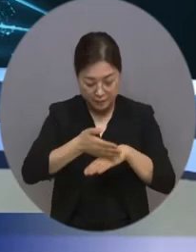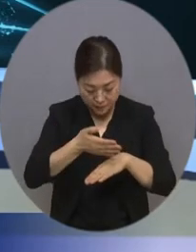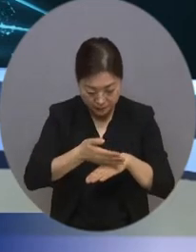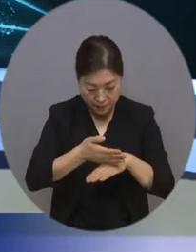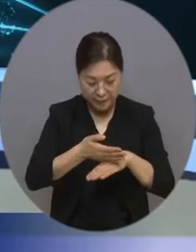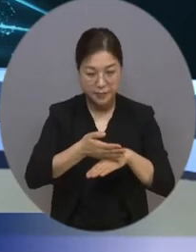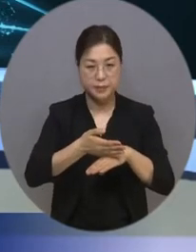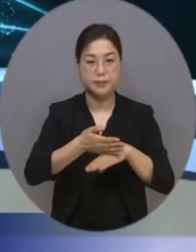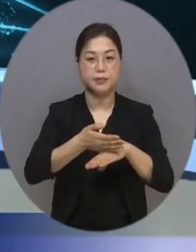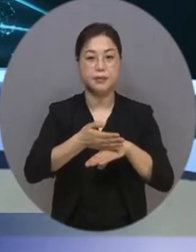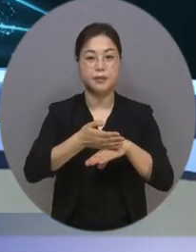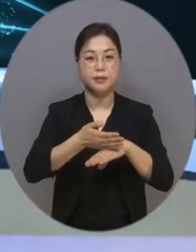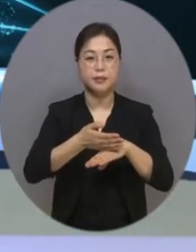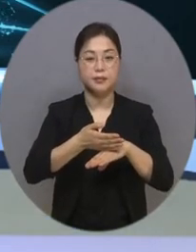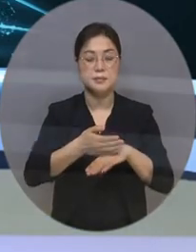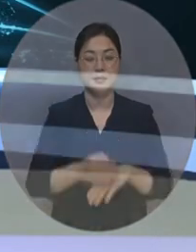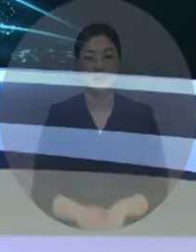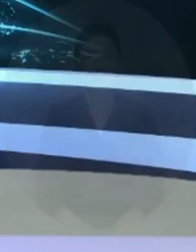여러분 고맙습니다